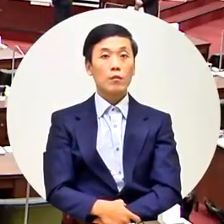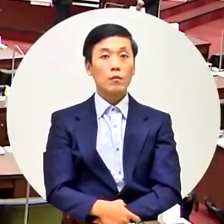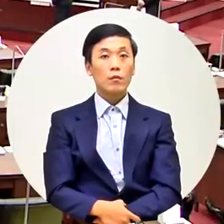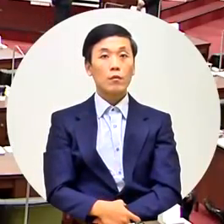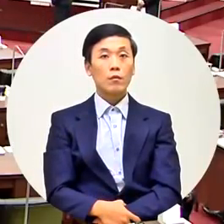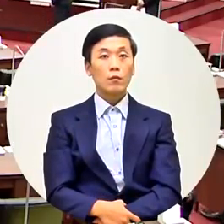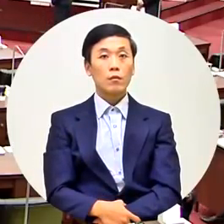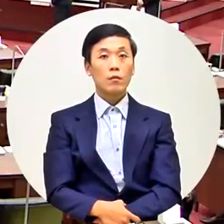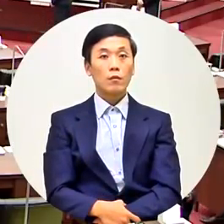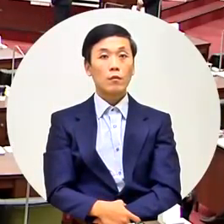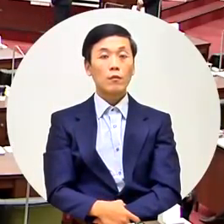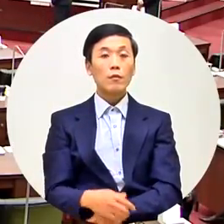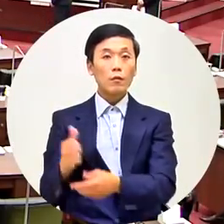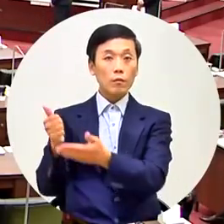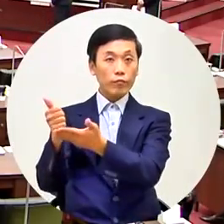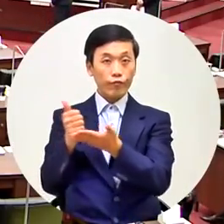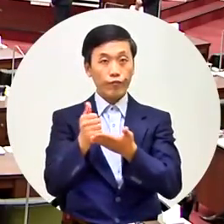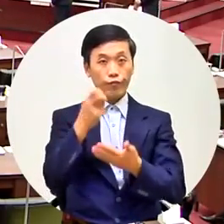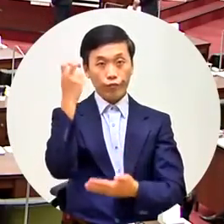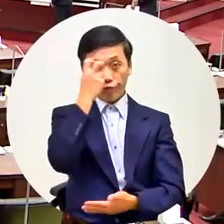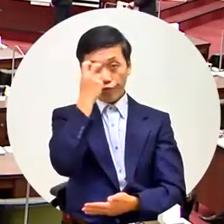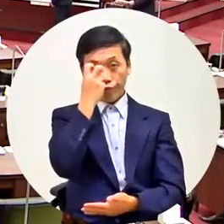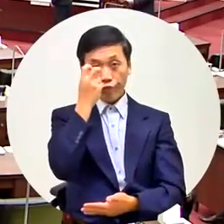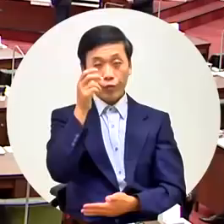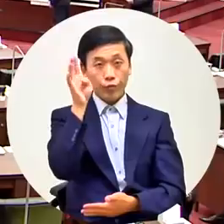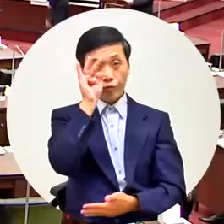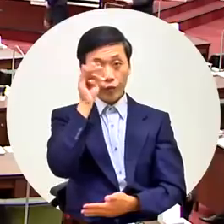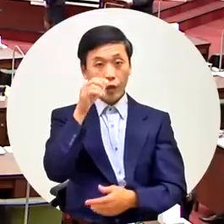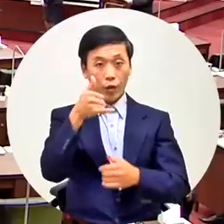请监察员检视票轨。